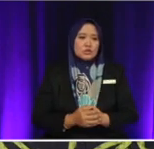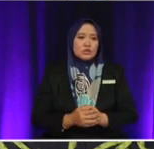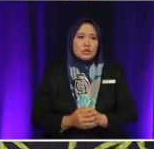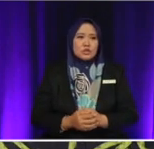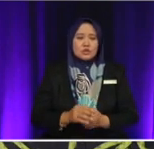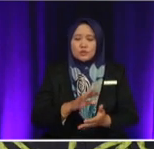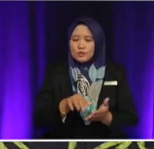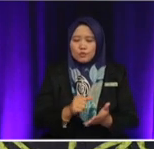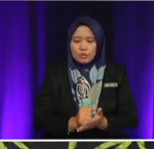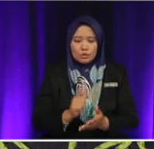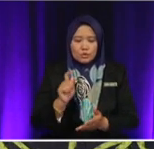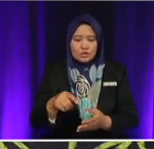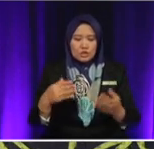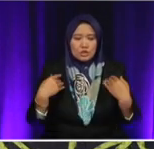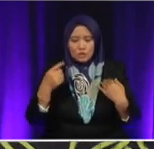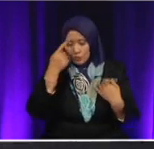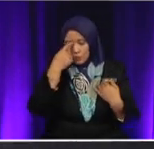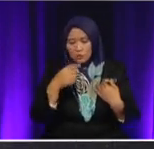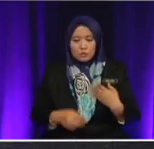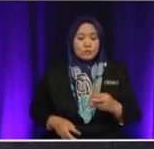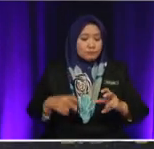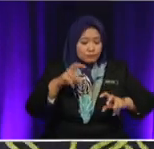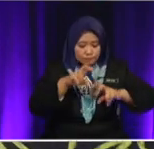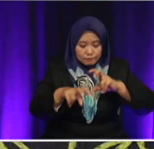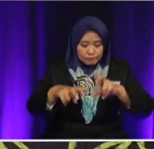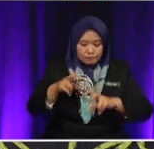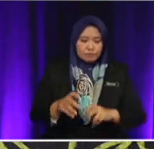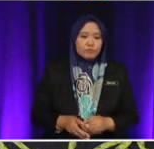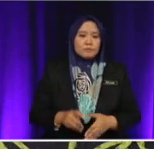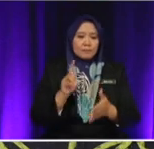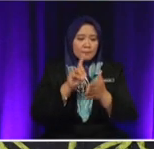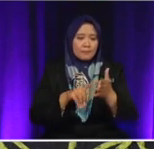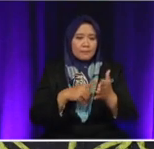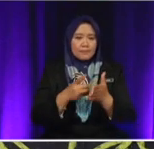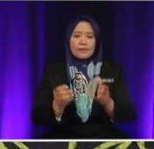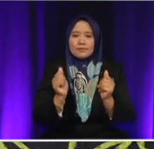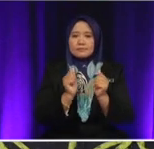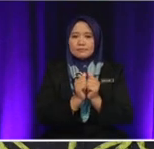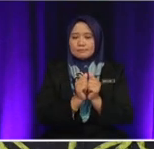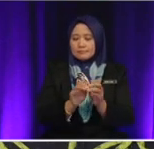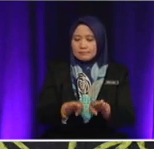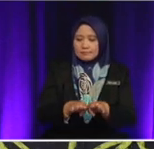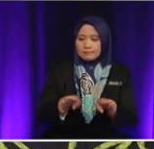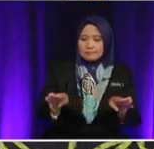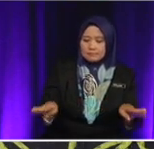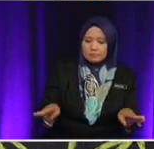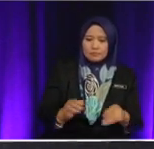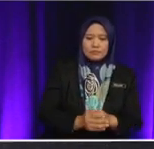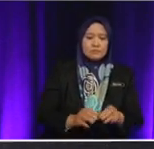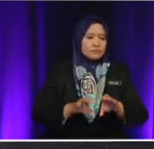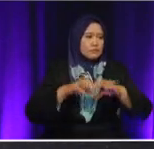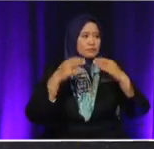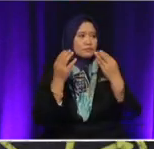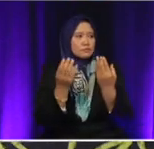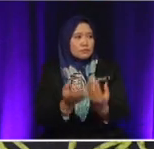membuat analisis data dengan cara membanding beza, menyusun atur, mengelas, mengenal